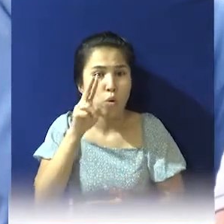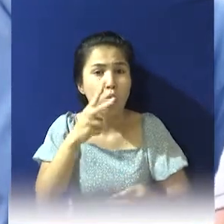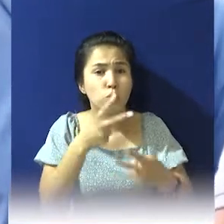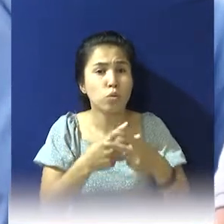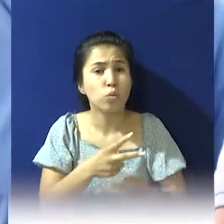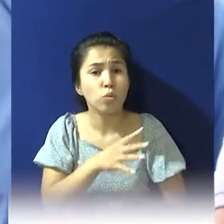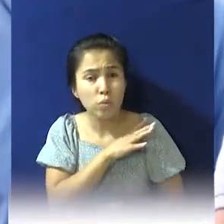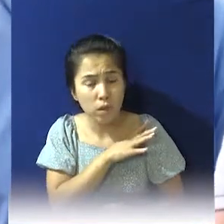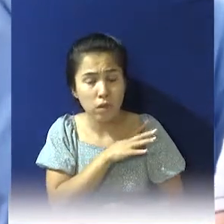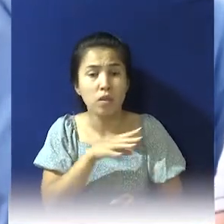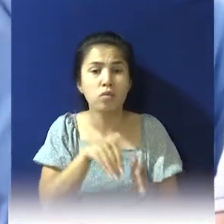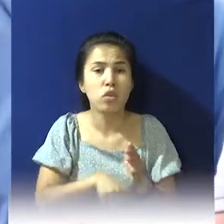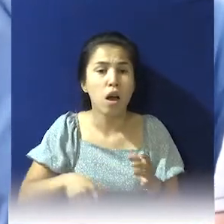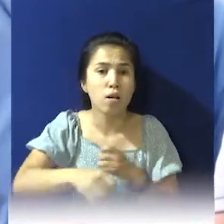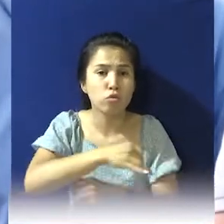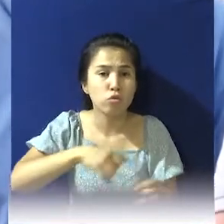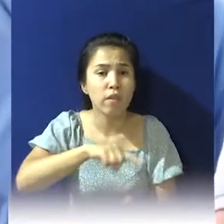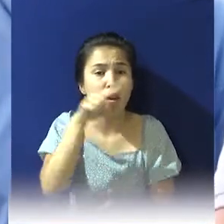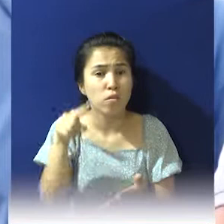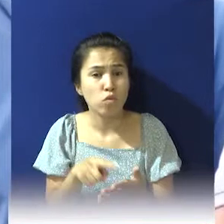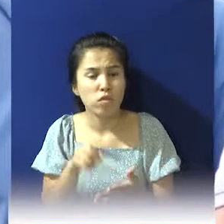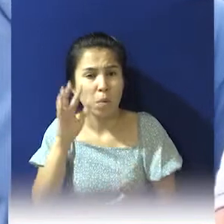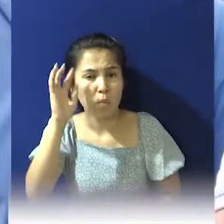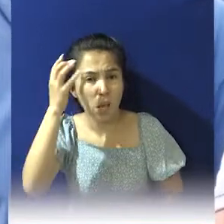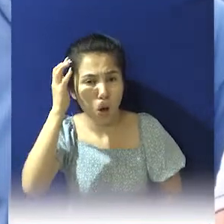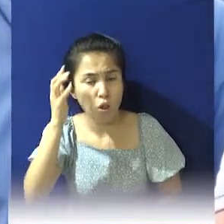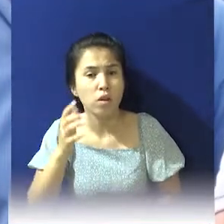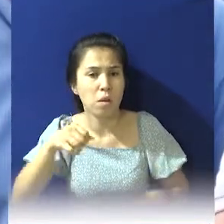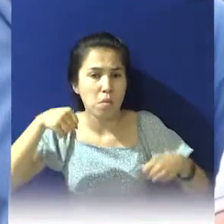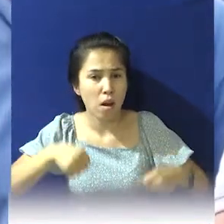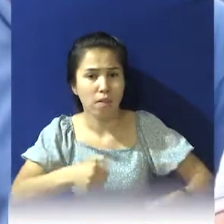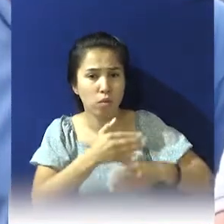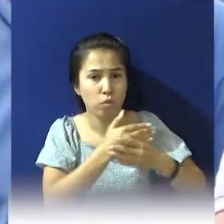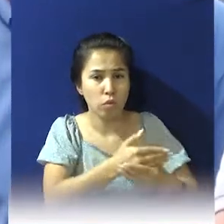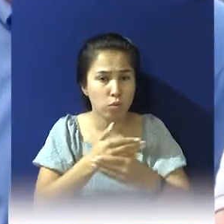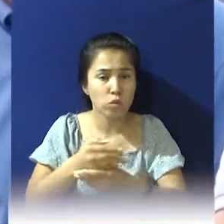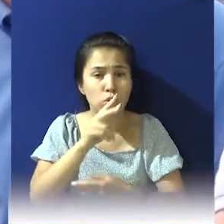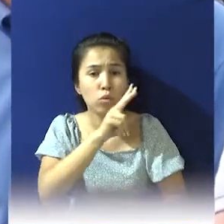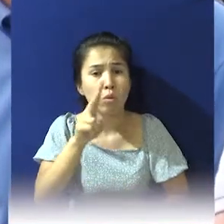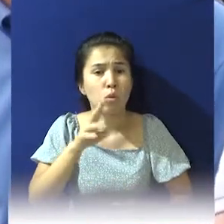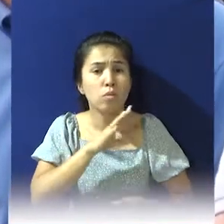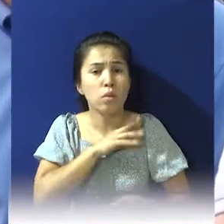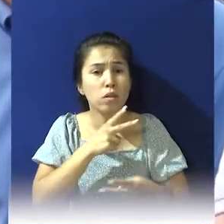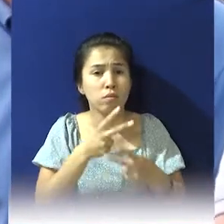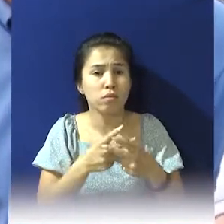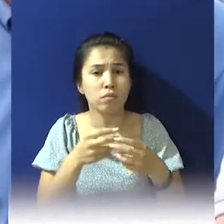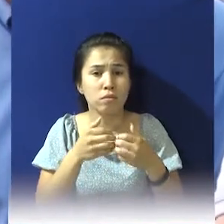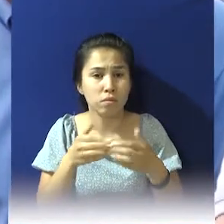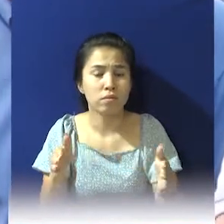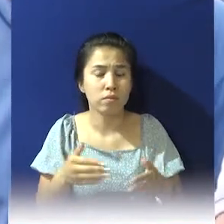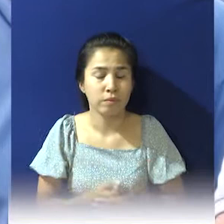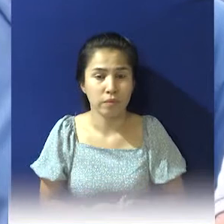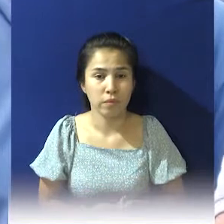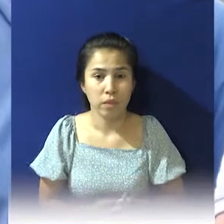лежало все. Только в прошлом году что-то зарыли, но не довели до конца. А здесь, как видите, и дети играют, и автомашины носятся.